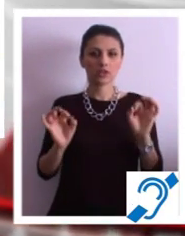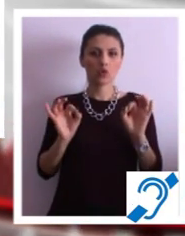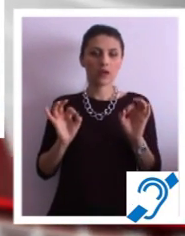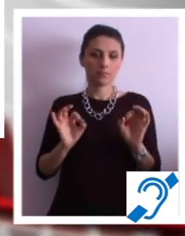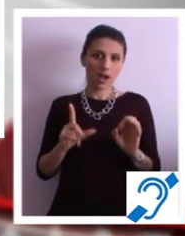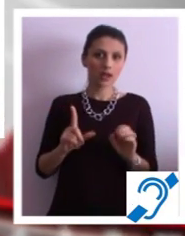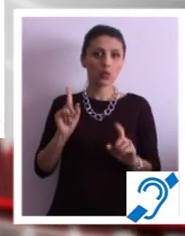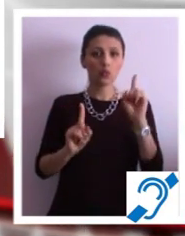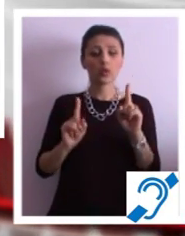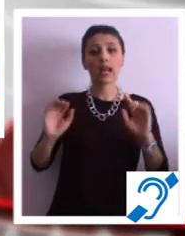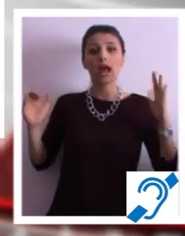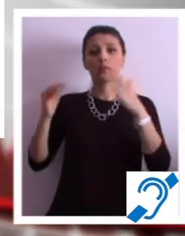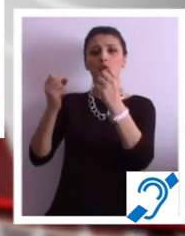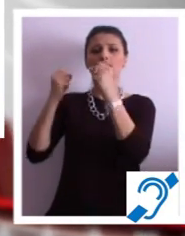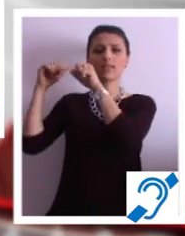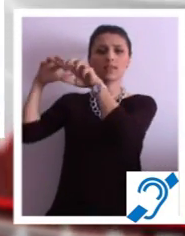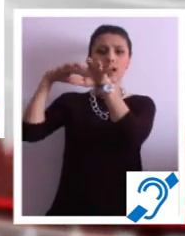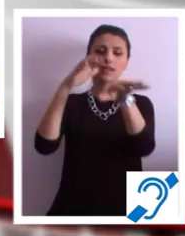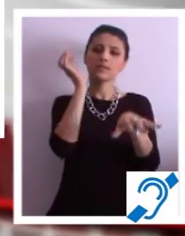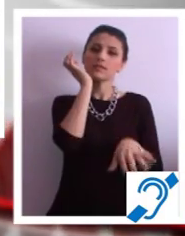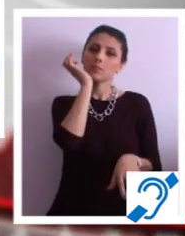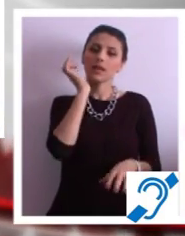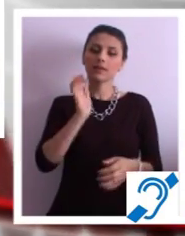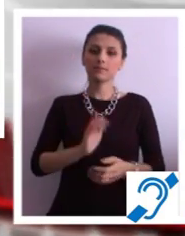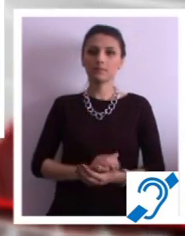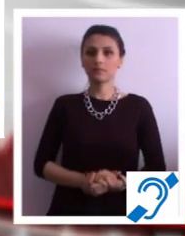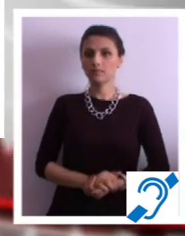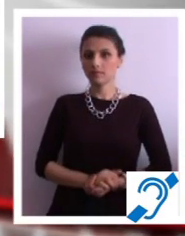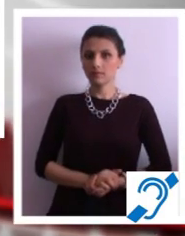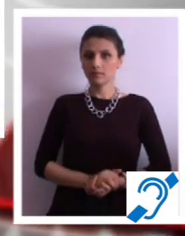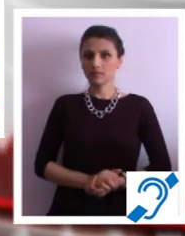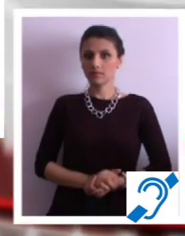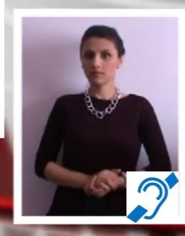și moderat, cu unele intensificări, mai ales în zona înaltă.